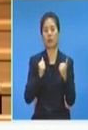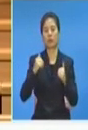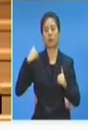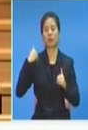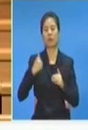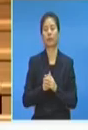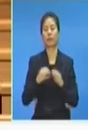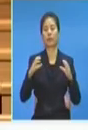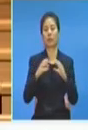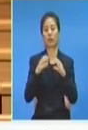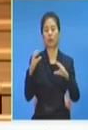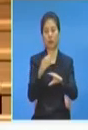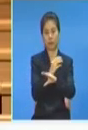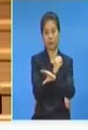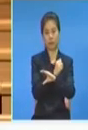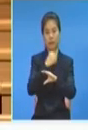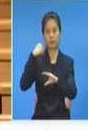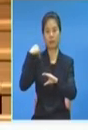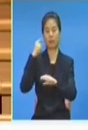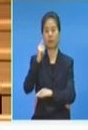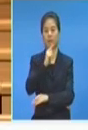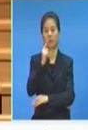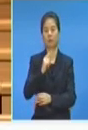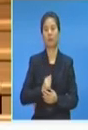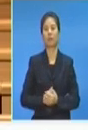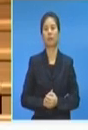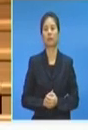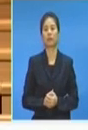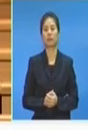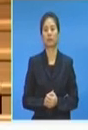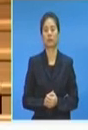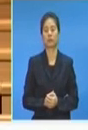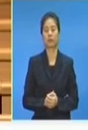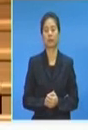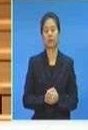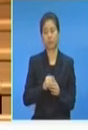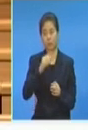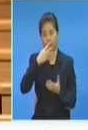นักการเมืองก่อนครับผมสั้นๆครับตรงนี้ผมไม่ลงลึก